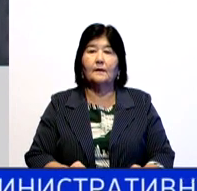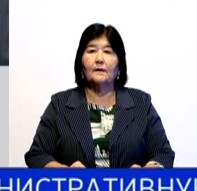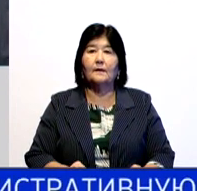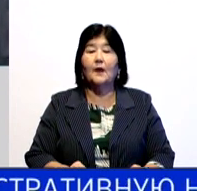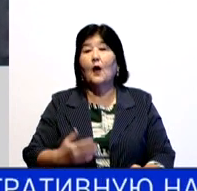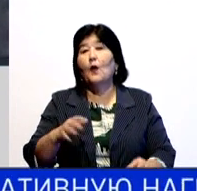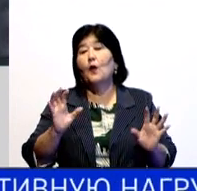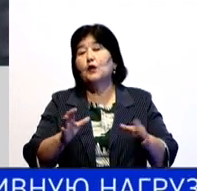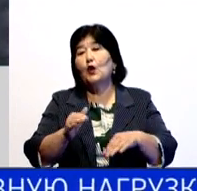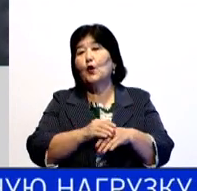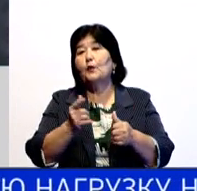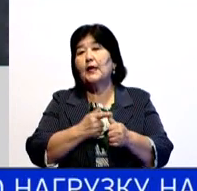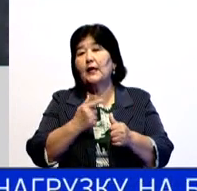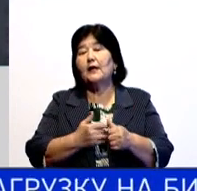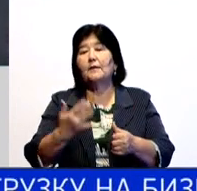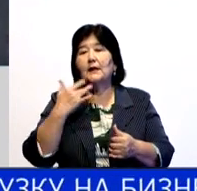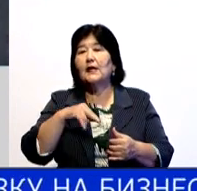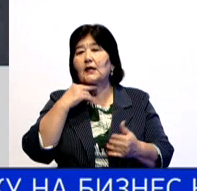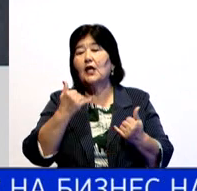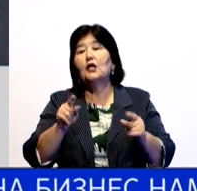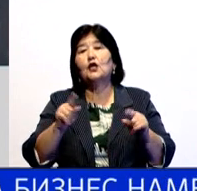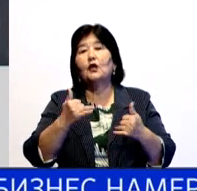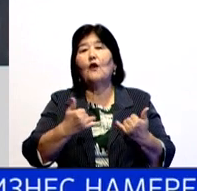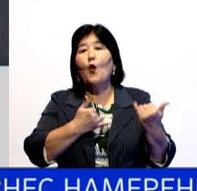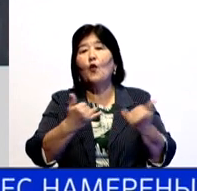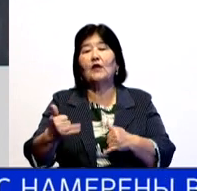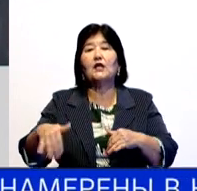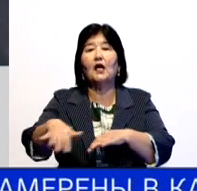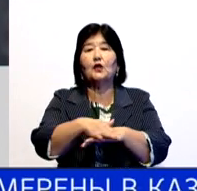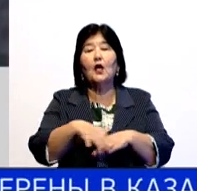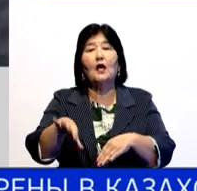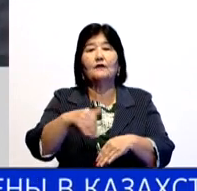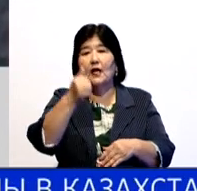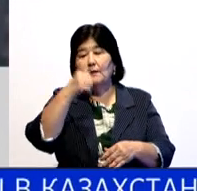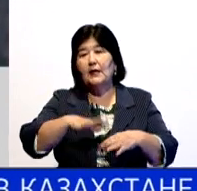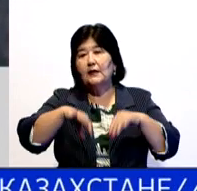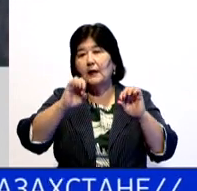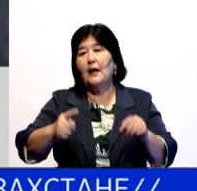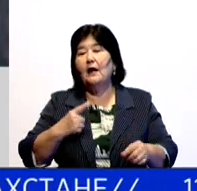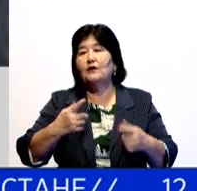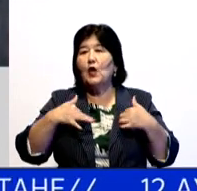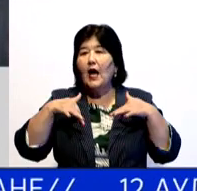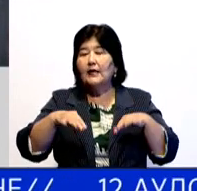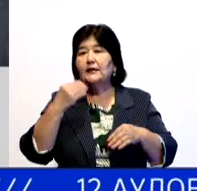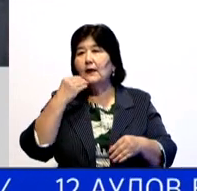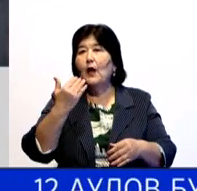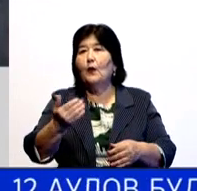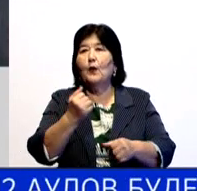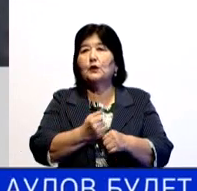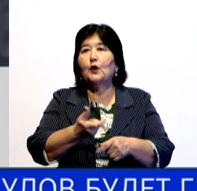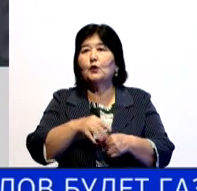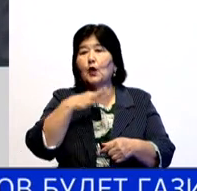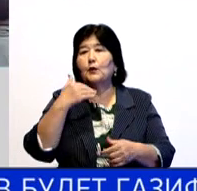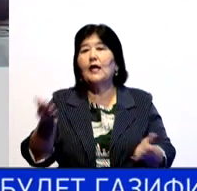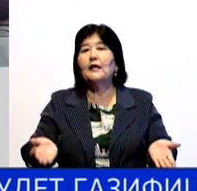Он сохранил доброе имя и незапятнанную честь, за что его уважали в народе. Благодаря своему профессионализму и высоким организаторским качествам он сделал очень много